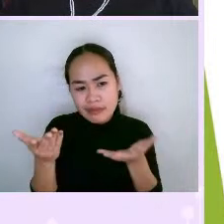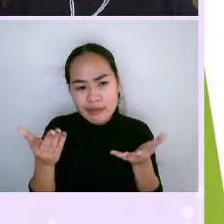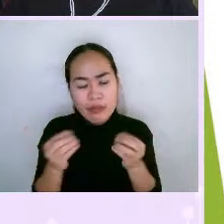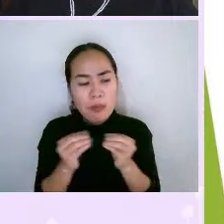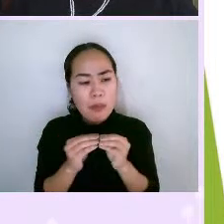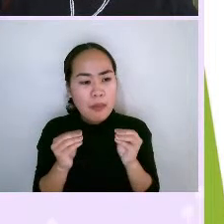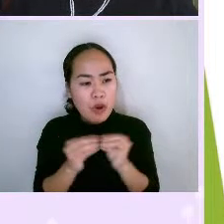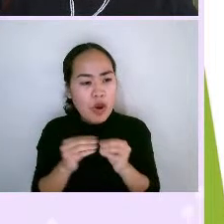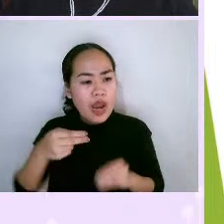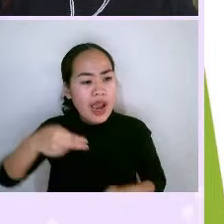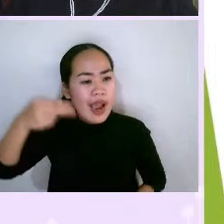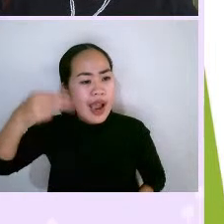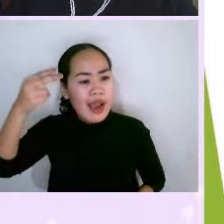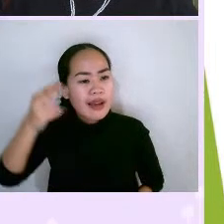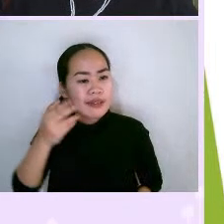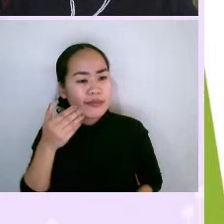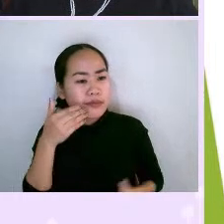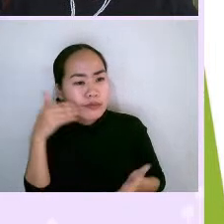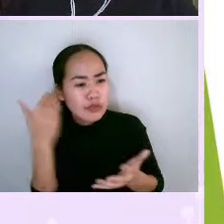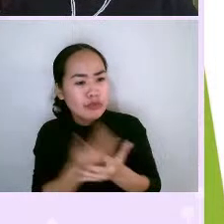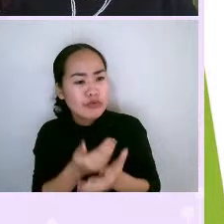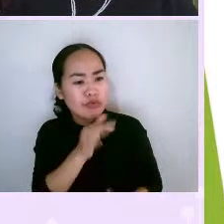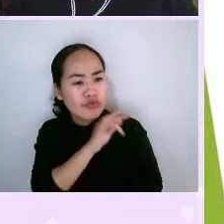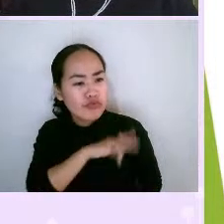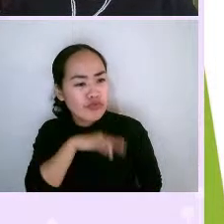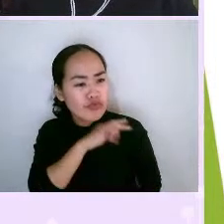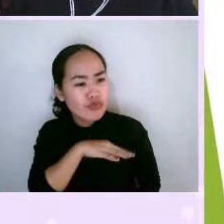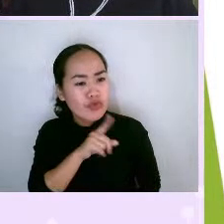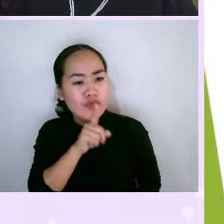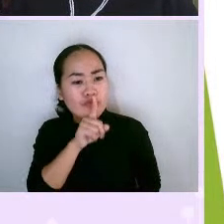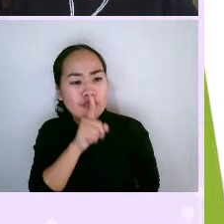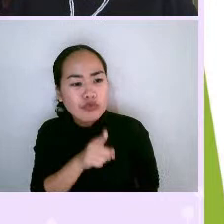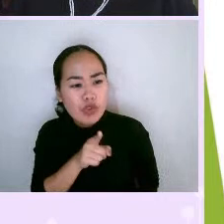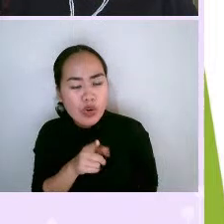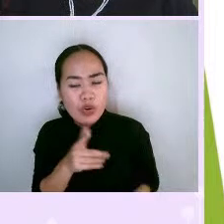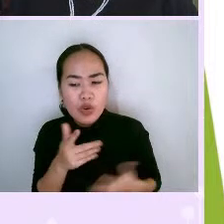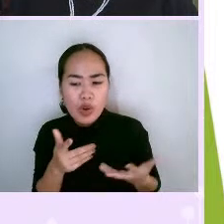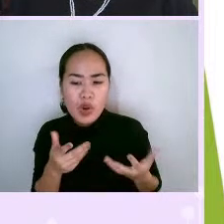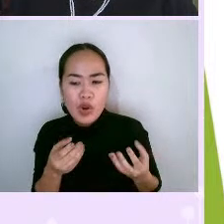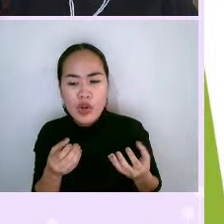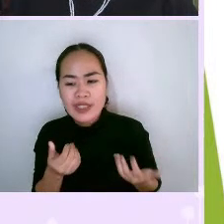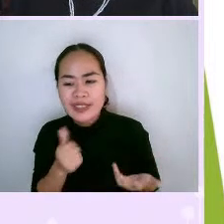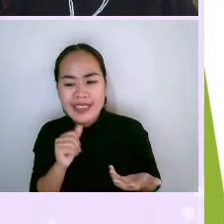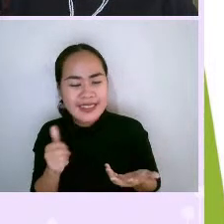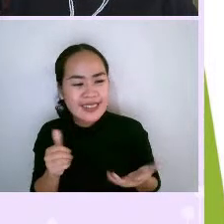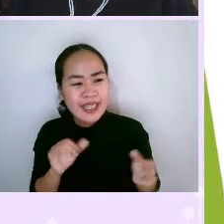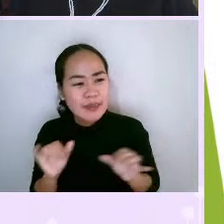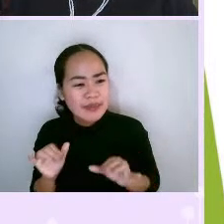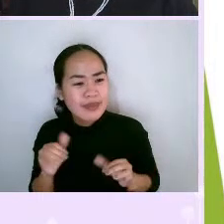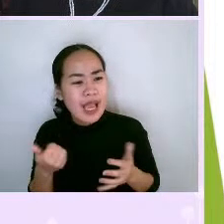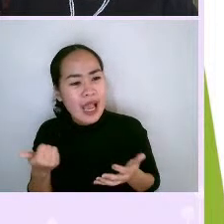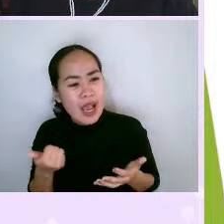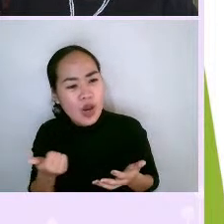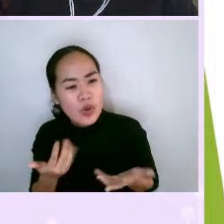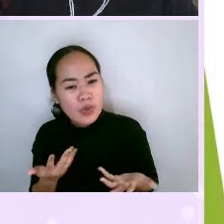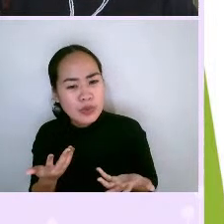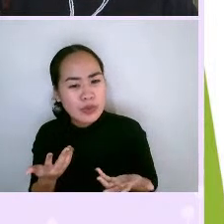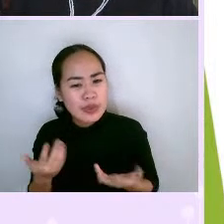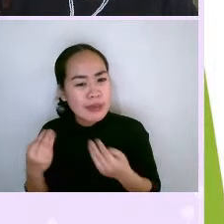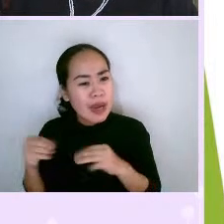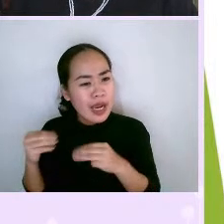mas mataas ang kalidad kaysa sa ordinaryong mga ibinebenta sa